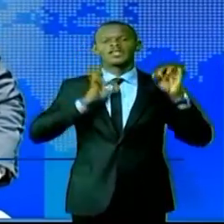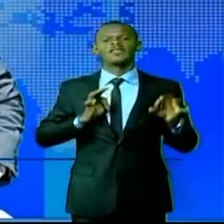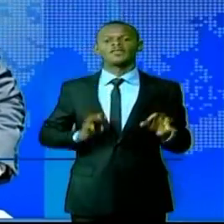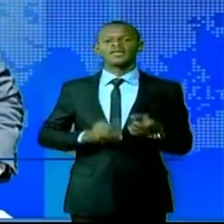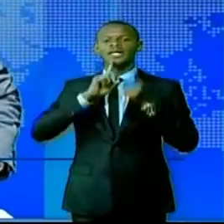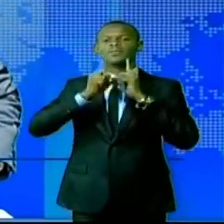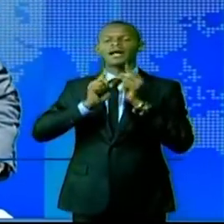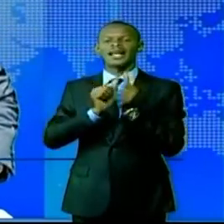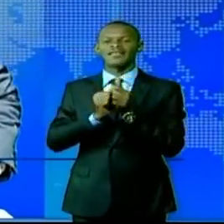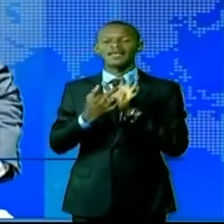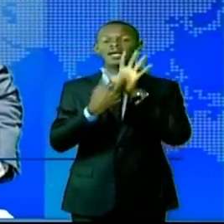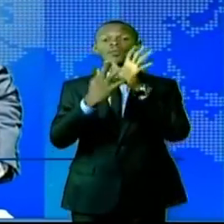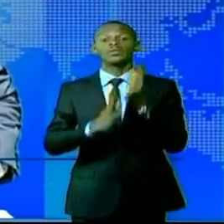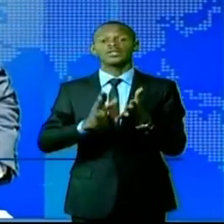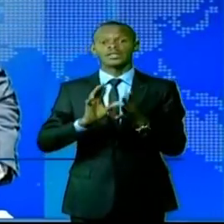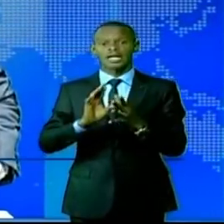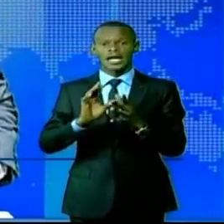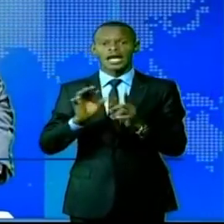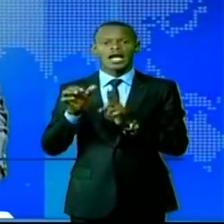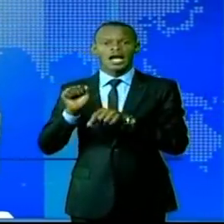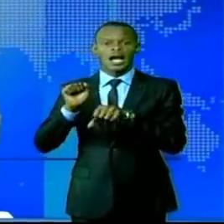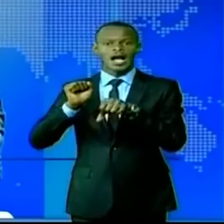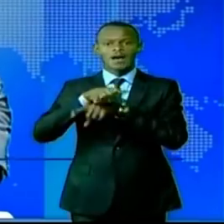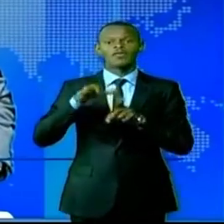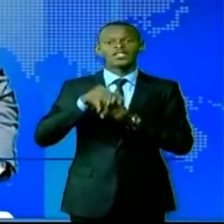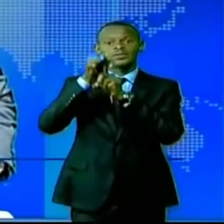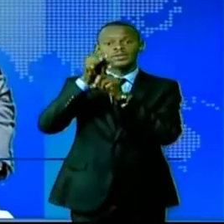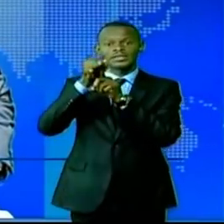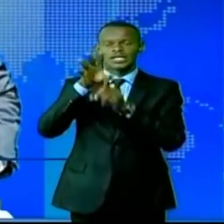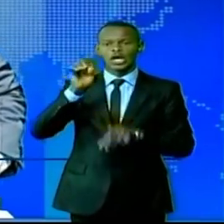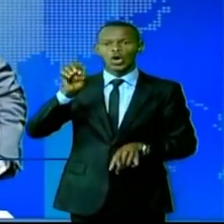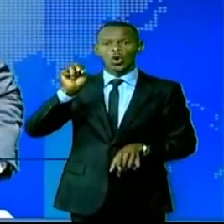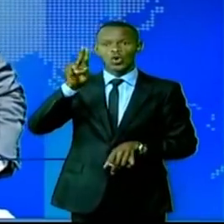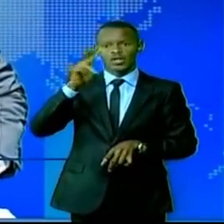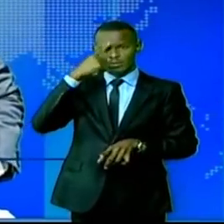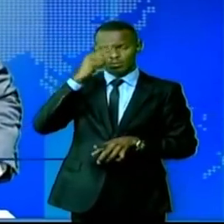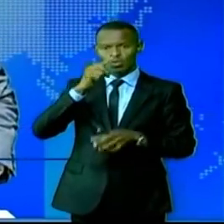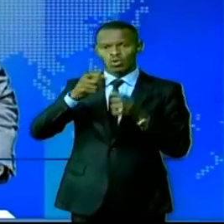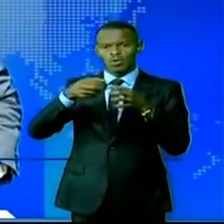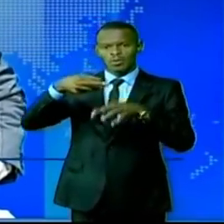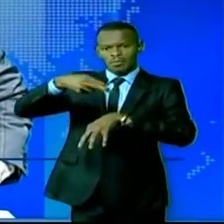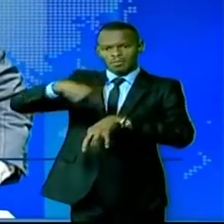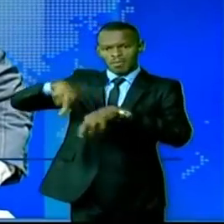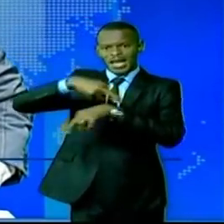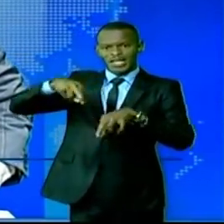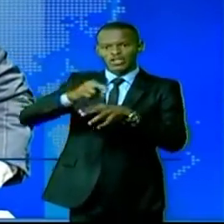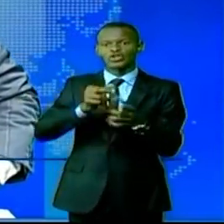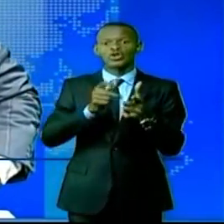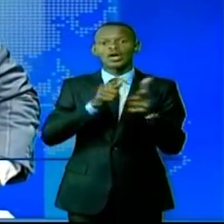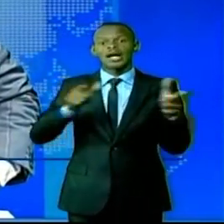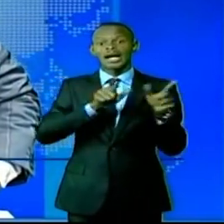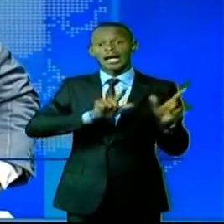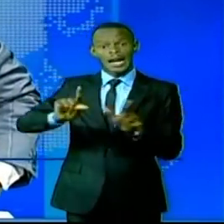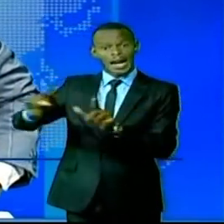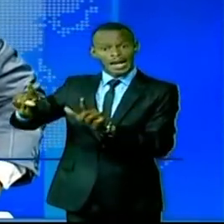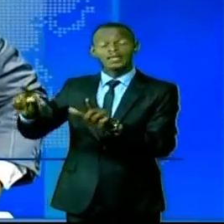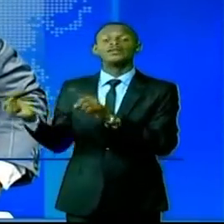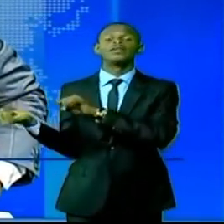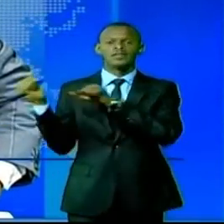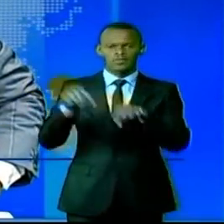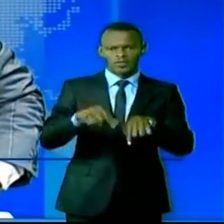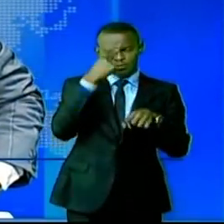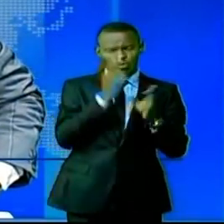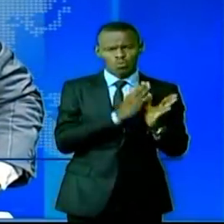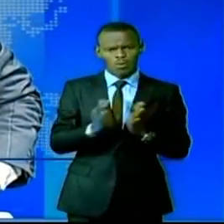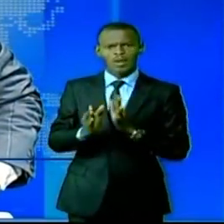secrétaire général des Nations Unies pour la région du Grand Lac, Ong Zia, sur les préparatifs des ses assises. Reportage